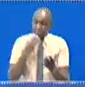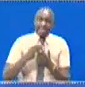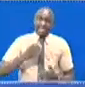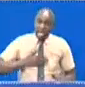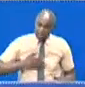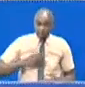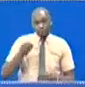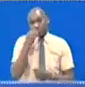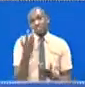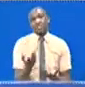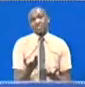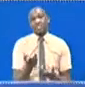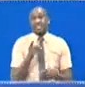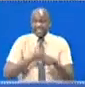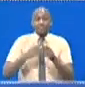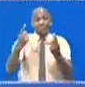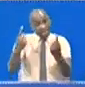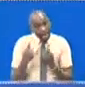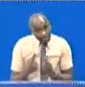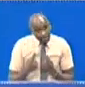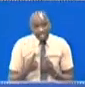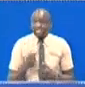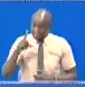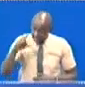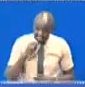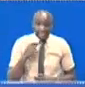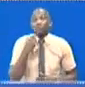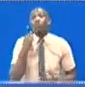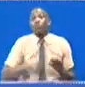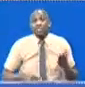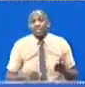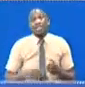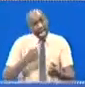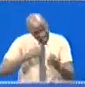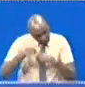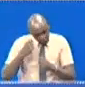wanatuletea tukule. Wakikuja waseme na watende kwa sababu